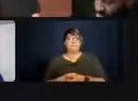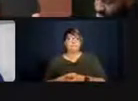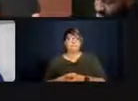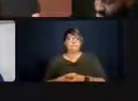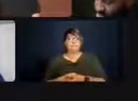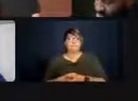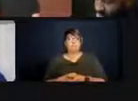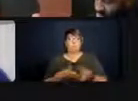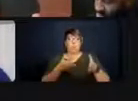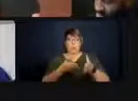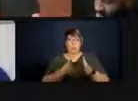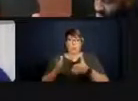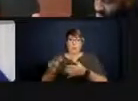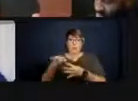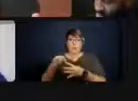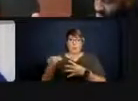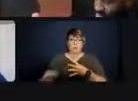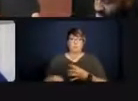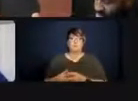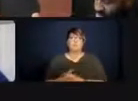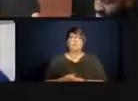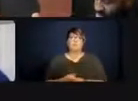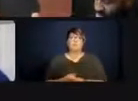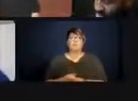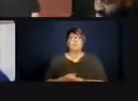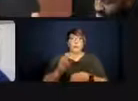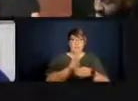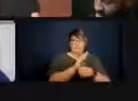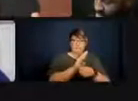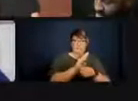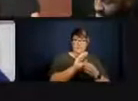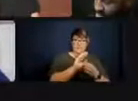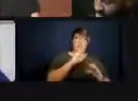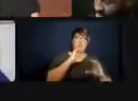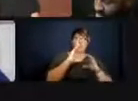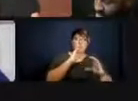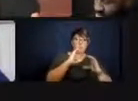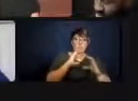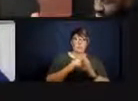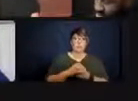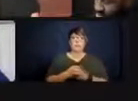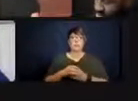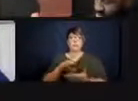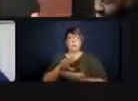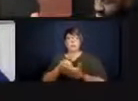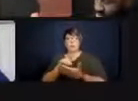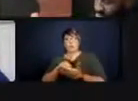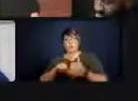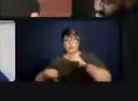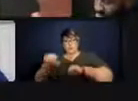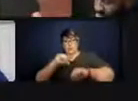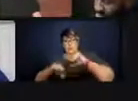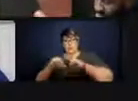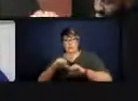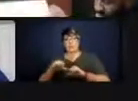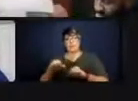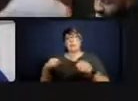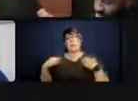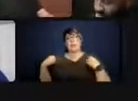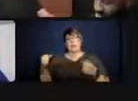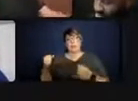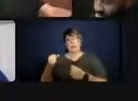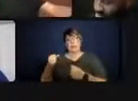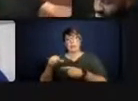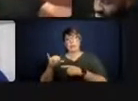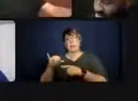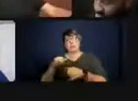ilivyo huko nje. Chaguo zetu za njia ni kama inavyoonekana